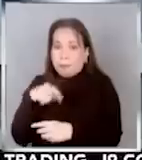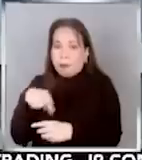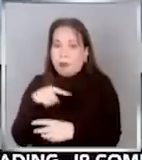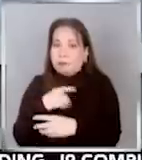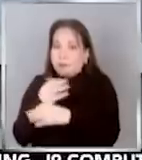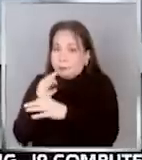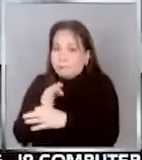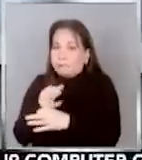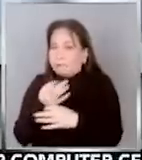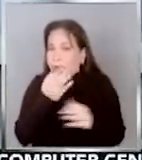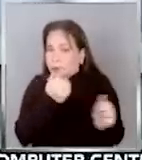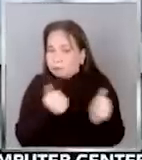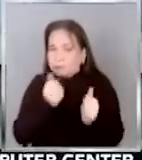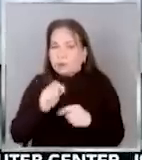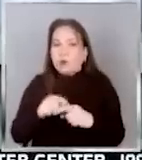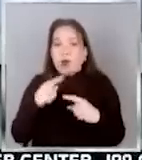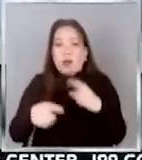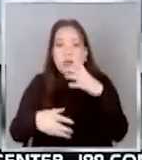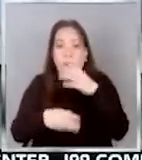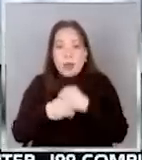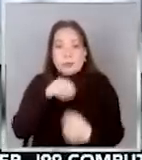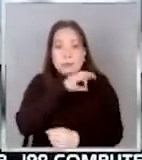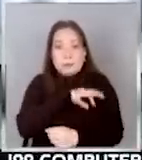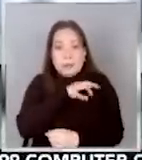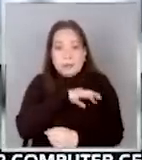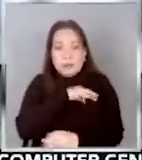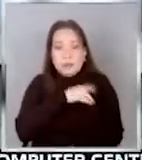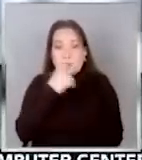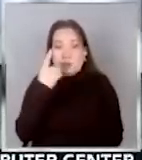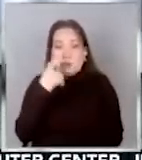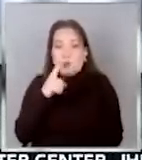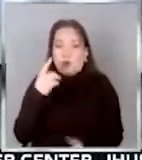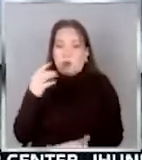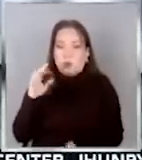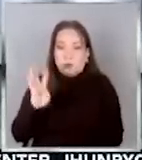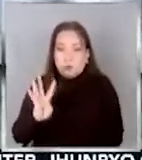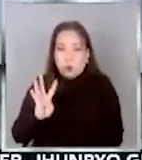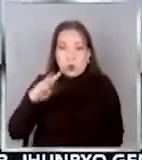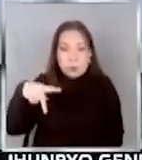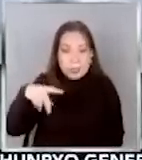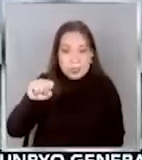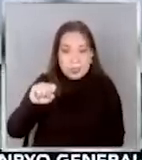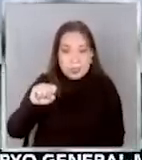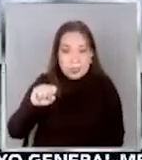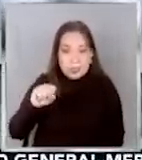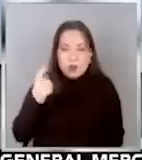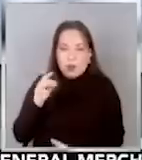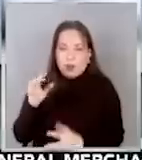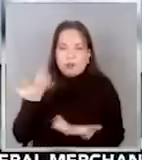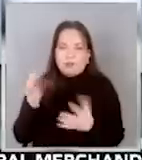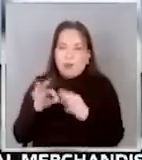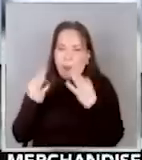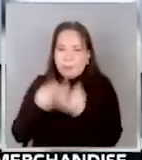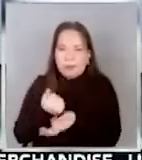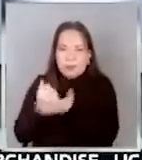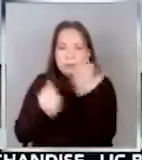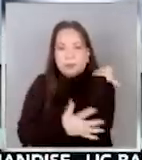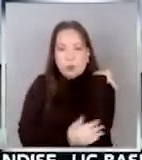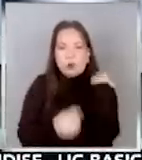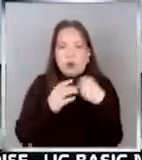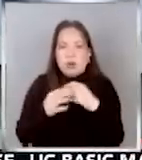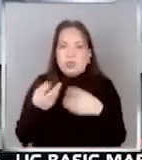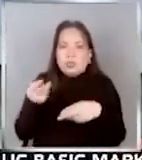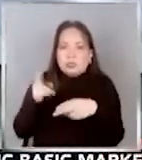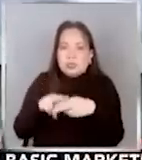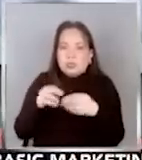ang pagdagdag ng benepisyaryo ng Pantawid Pamilyang Pilipino Program at pagpapalawig sa pensyon ng